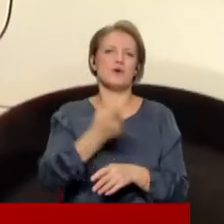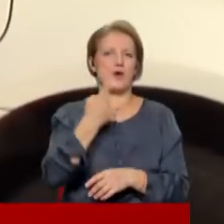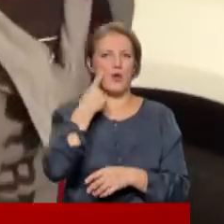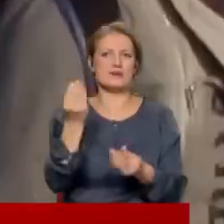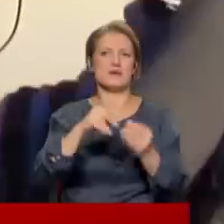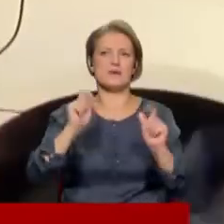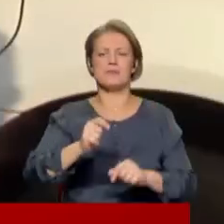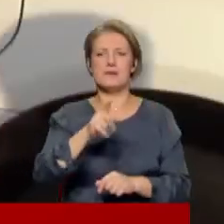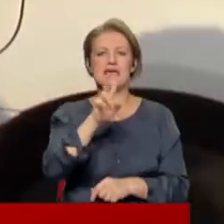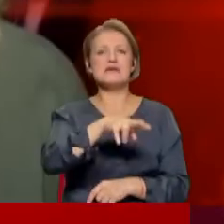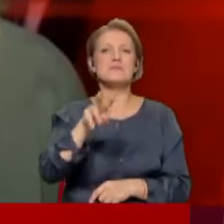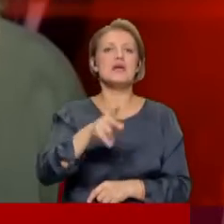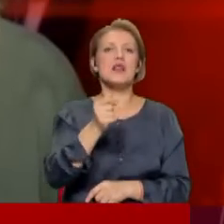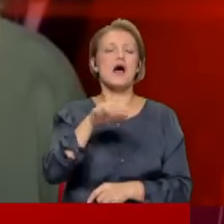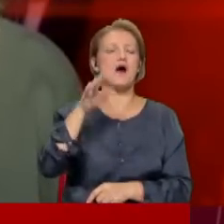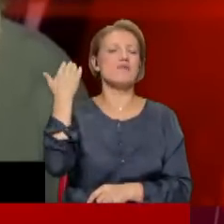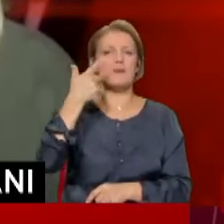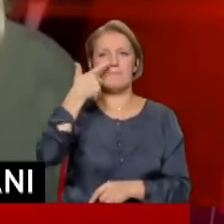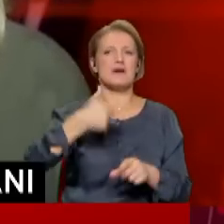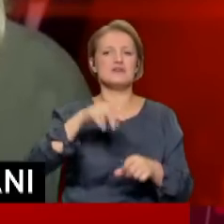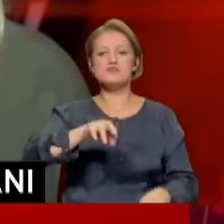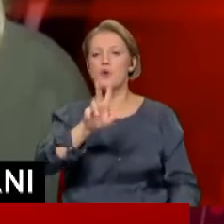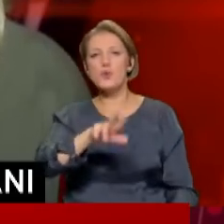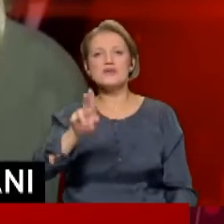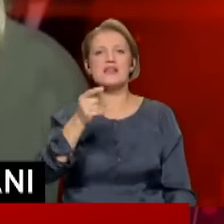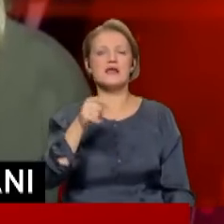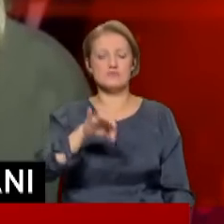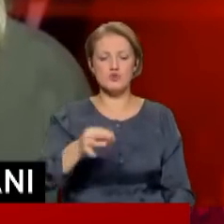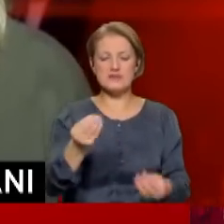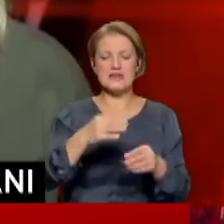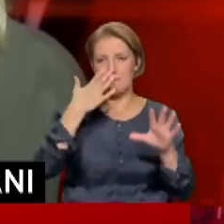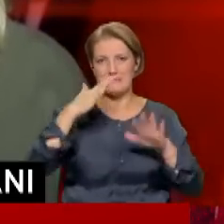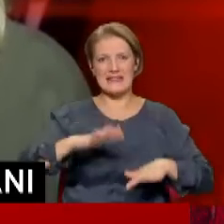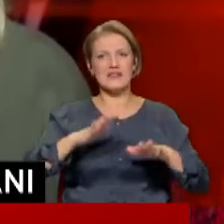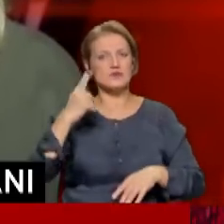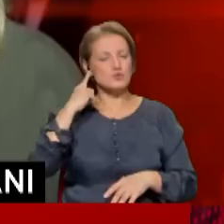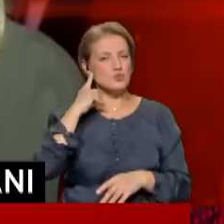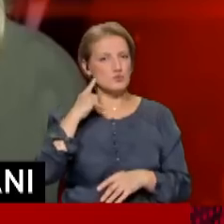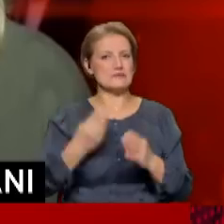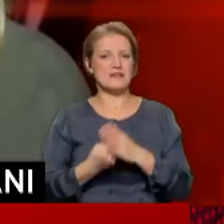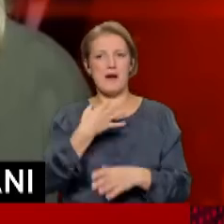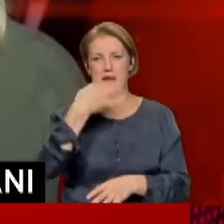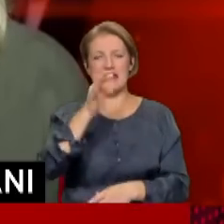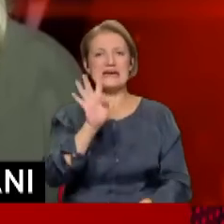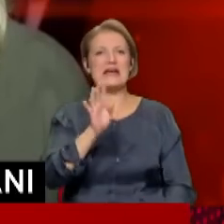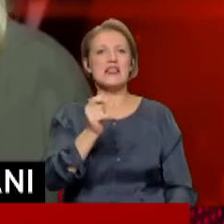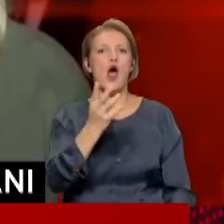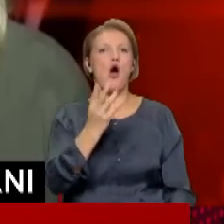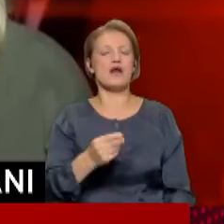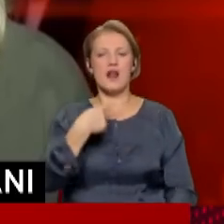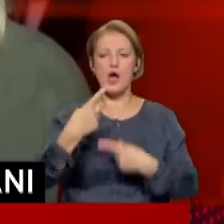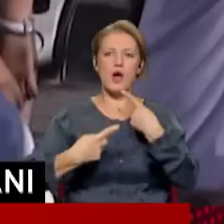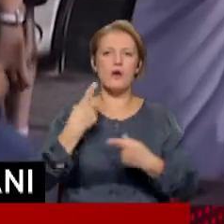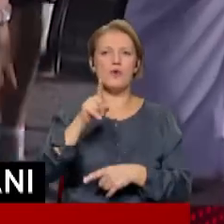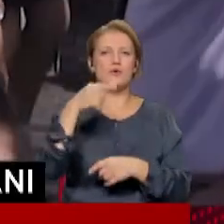zaman akaryakıt 22 liraydı. Yani şu anda akaryakıt 37 lira. Bugün de bir zam beklendiğini duydum sabah haberlerde. 40 lira olacağı